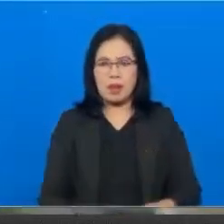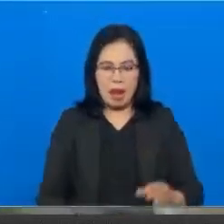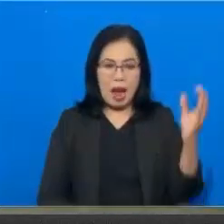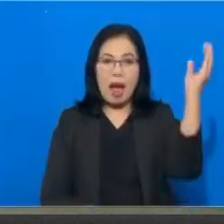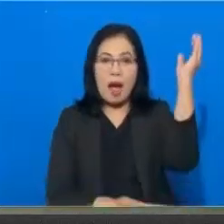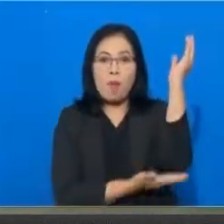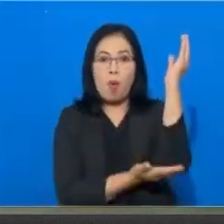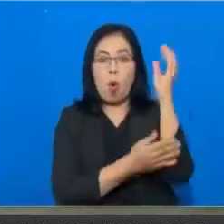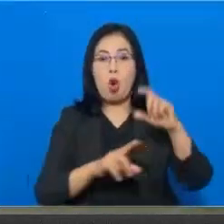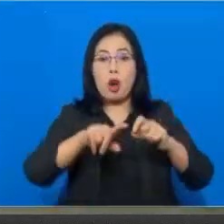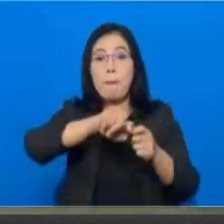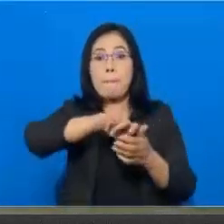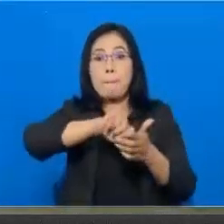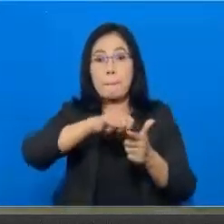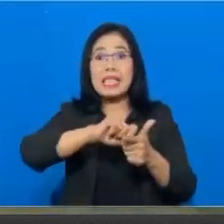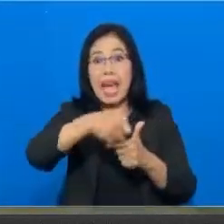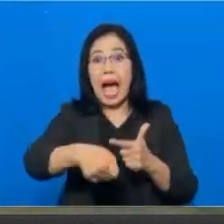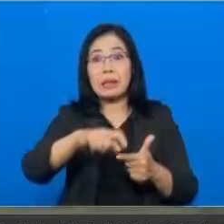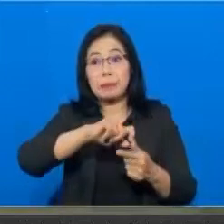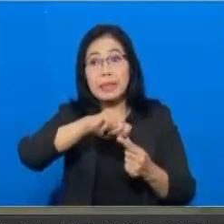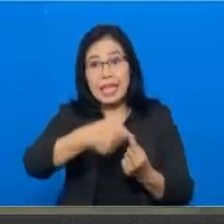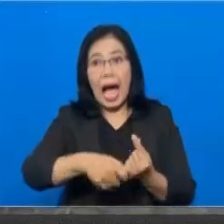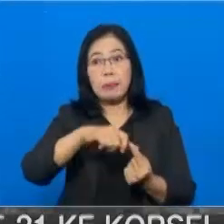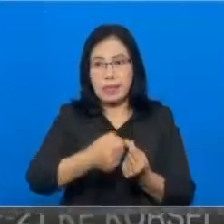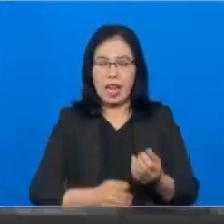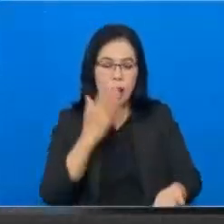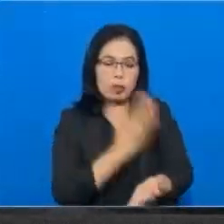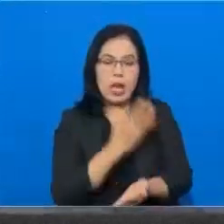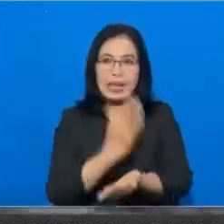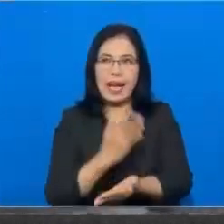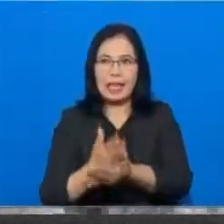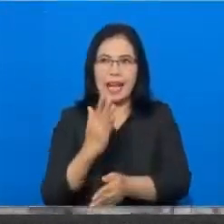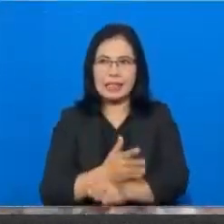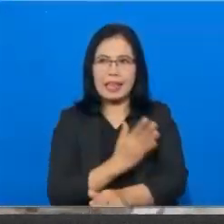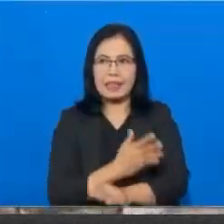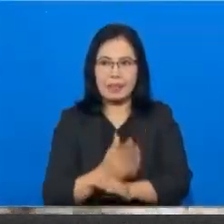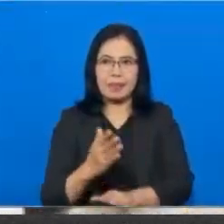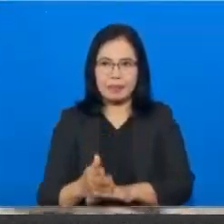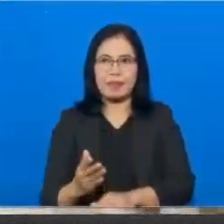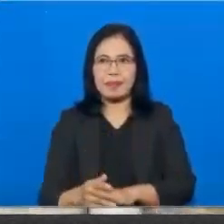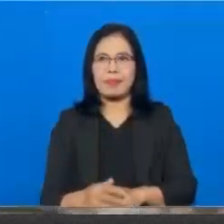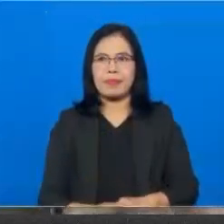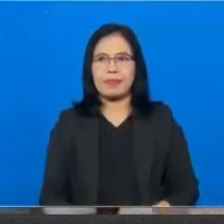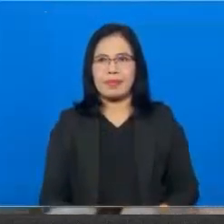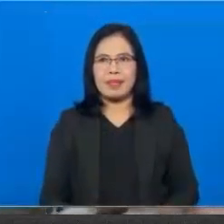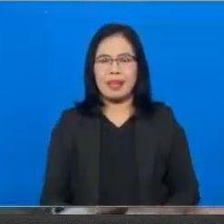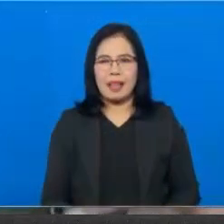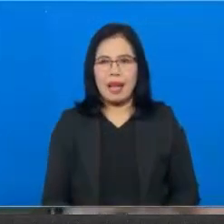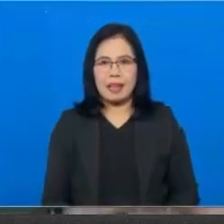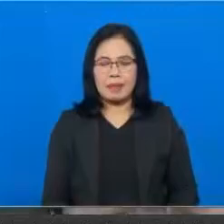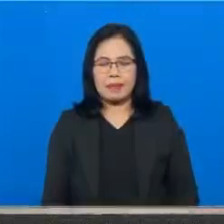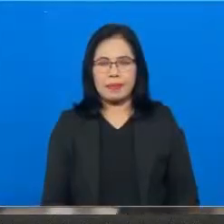pupuk mikroorganisme lokal atau mol. Dalam pembuatan mol, para petani hanya memerlukan sejumlah bahan yang ada di sekitar